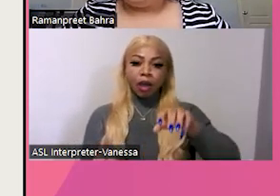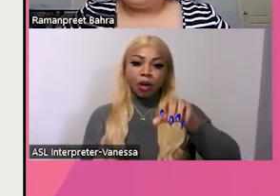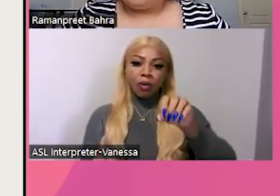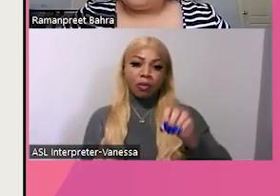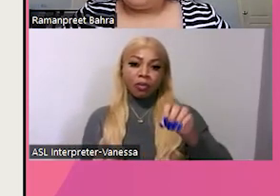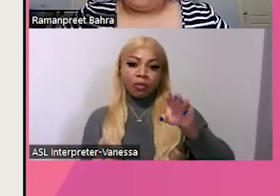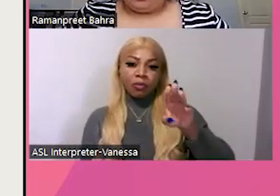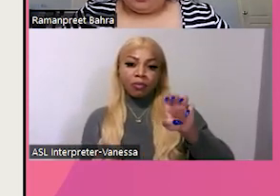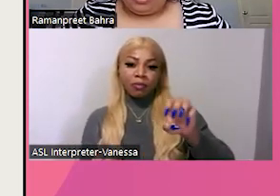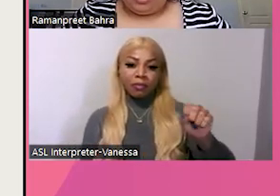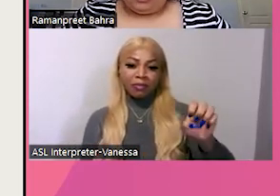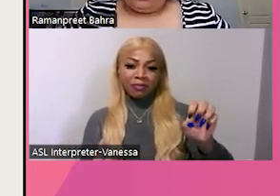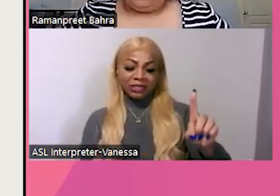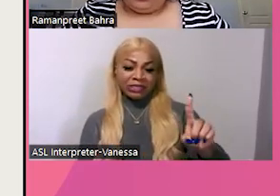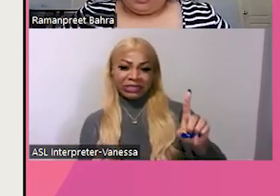obèse